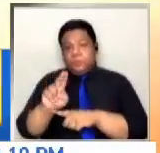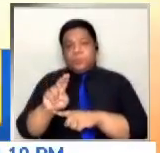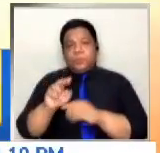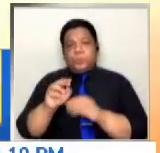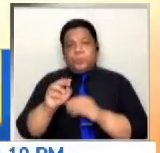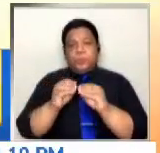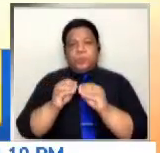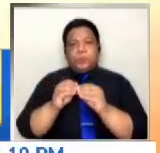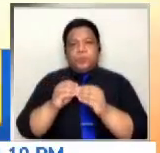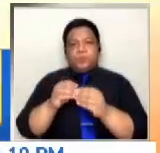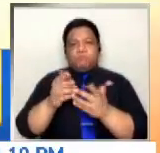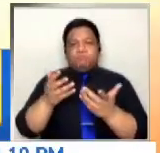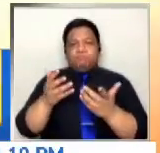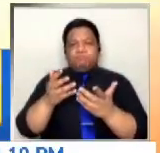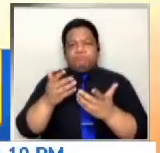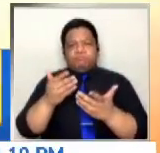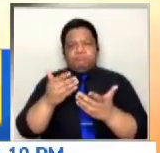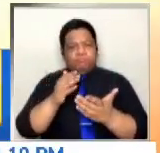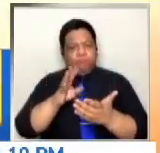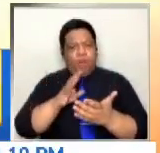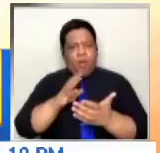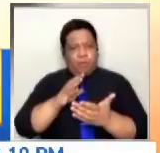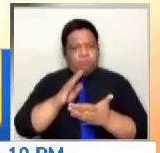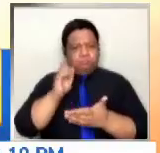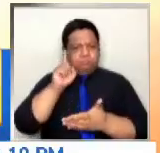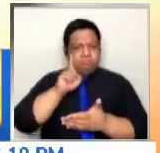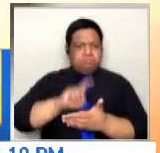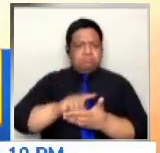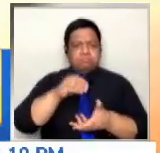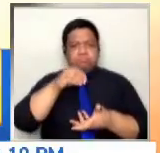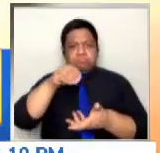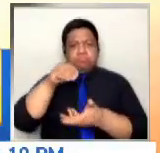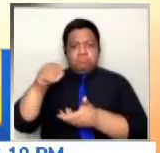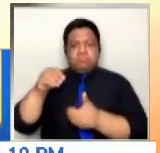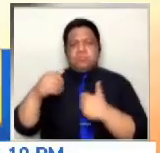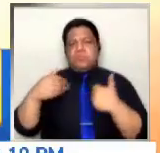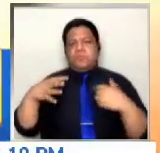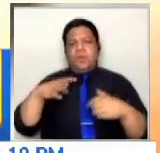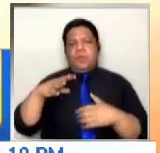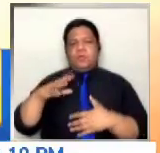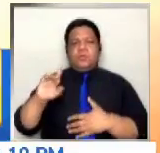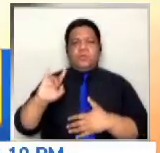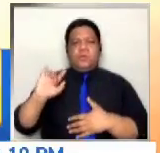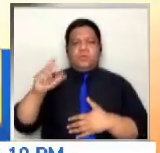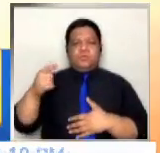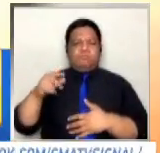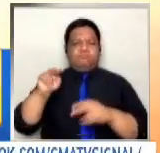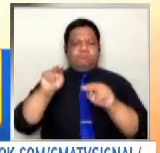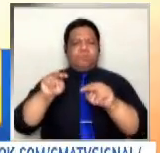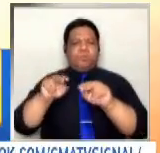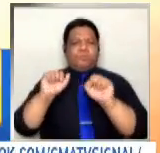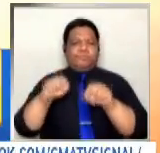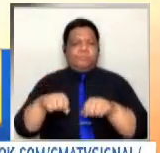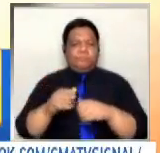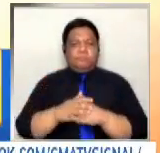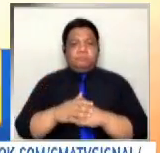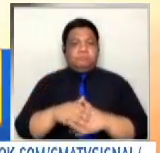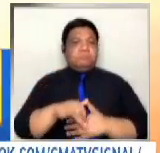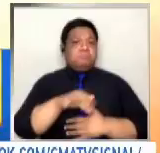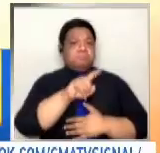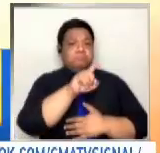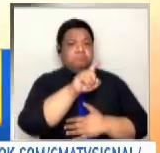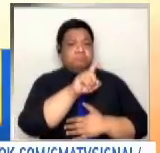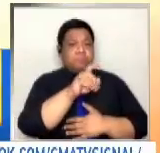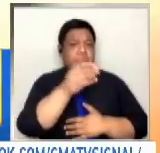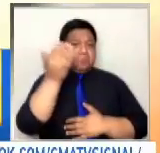pamimigay, ay they can operate monitored na lang by the DILG. Usec, matanong ko na rin, hindi po ba naging effective dati